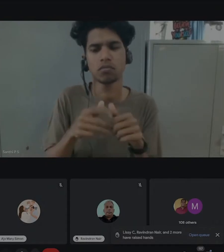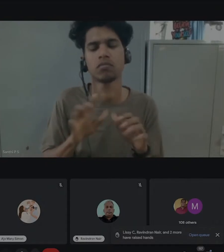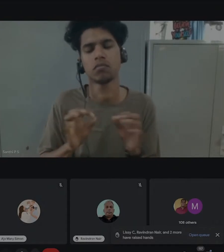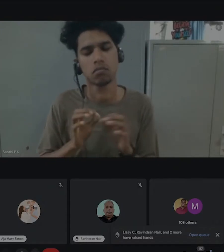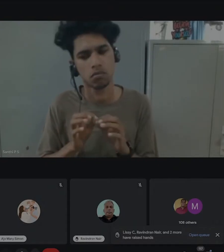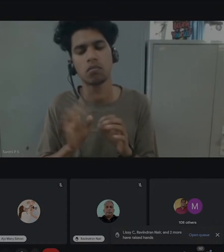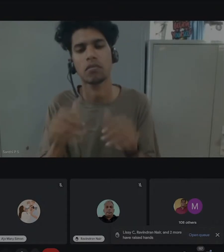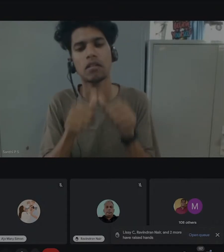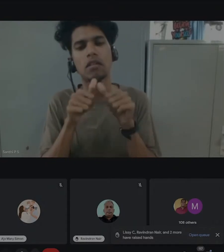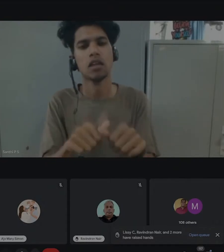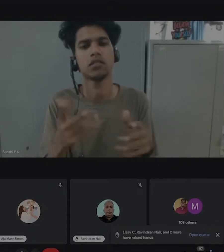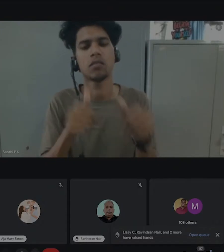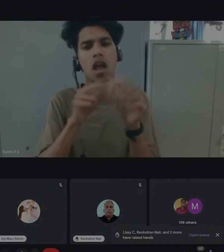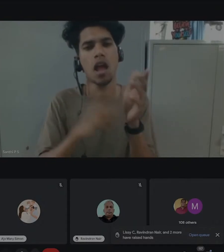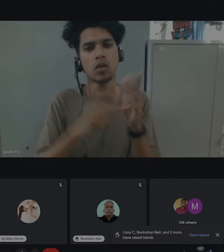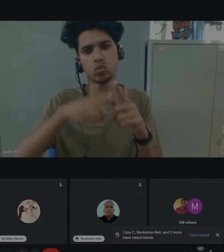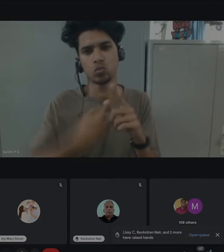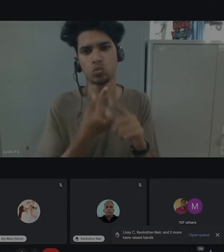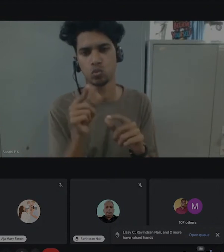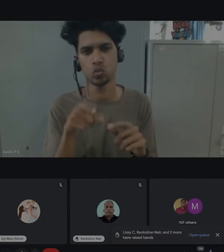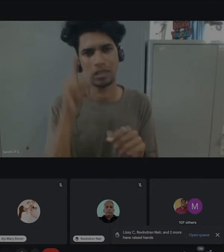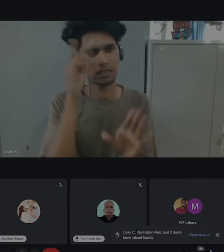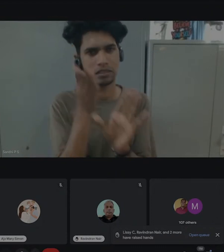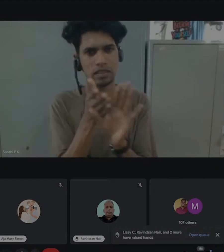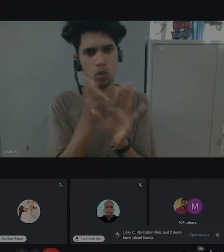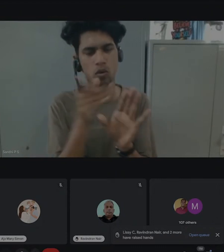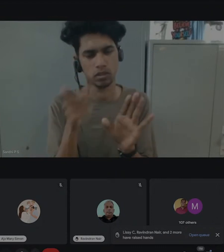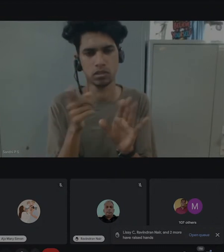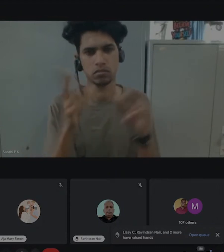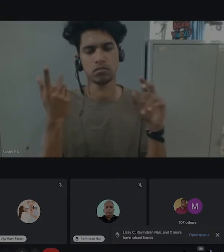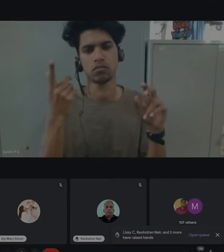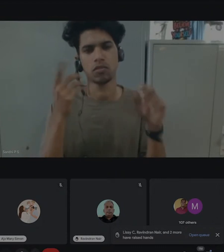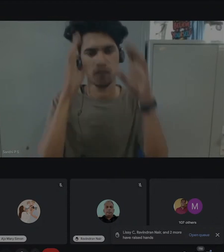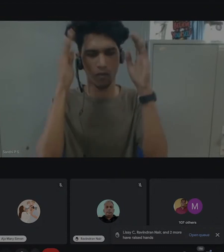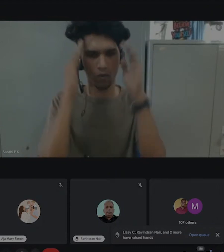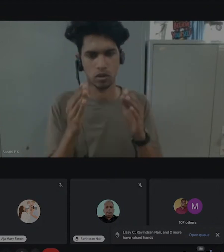സൈക്കോളജിസ്റ്റ് അഞ്ജു മാഡത്തിന് ആൻസർ ചെയ്യാമോ? അഞ്ജു മാഡം.